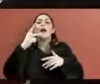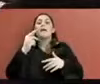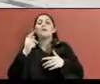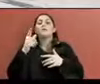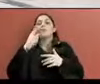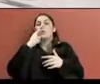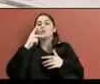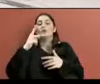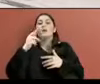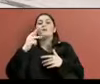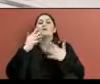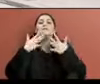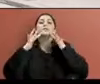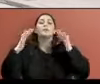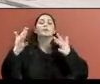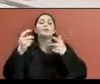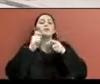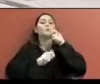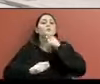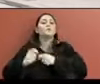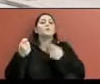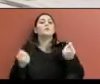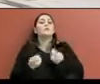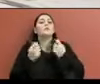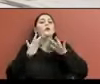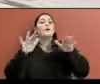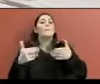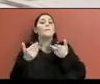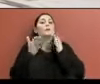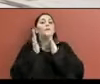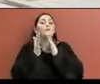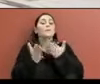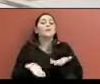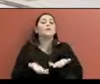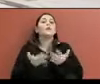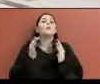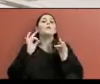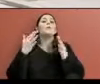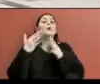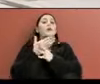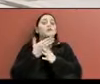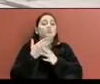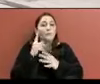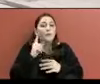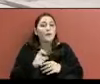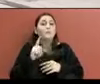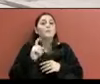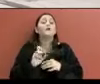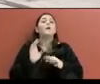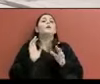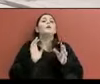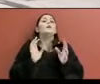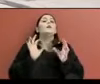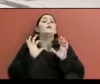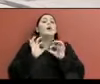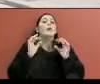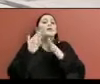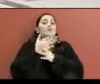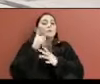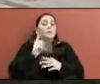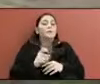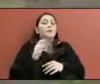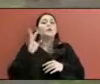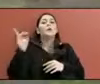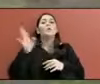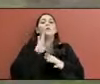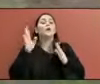sahilimizde çalışmalarımız hali hazırda devam ediyor. Tam erişilebilir bir Gölcük, tam erişilebilir bir Kocaeli ve İnşallah. Tüm